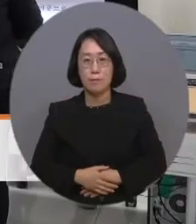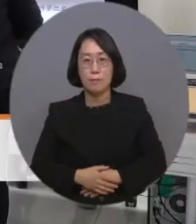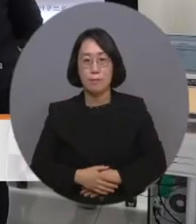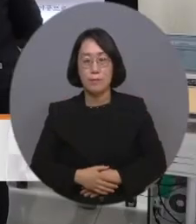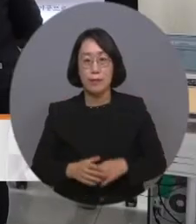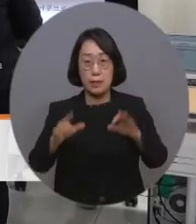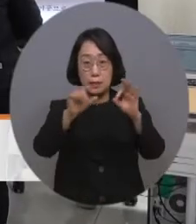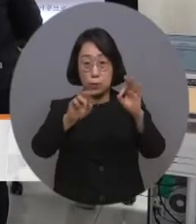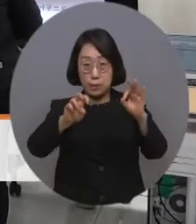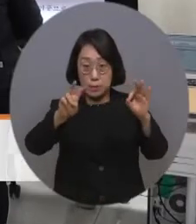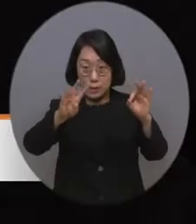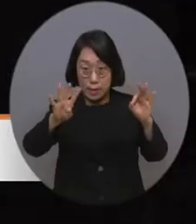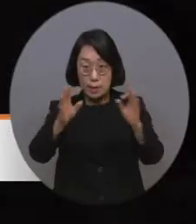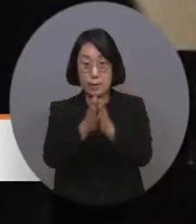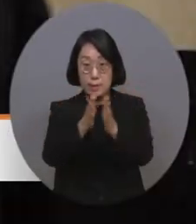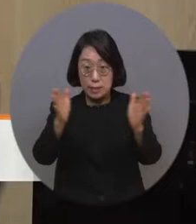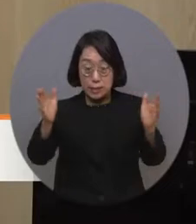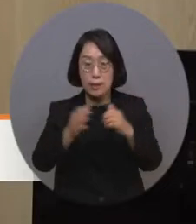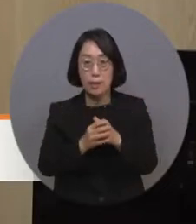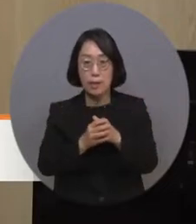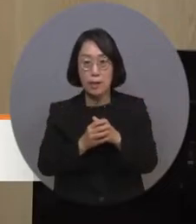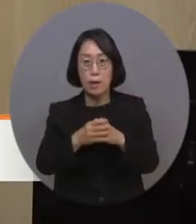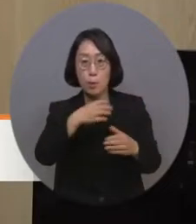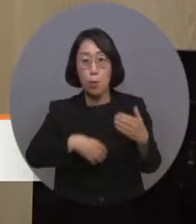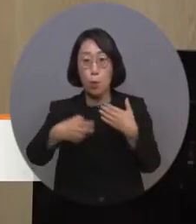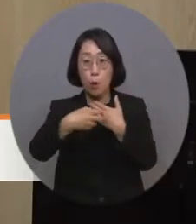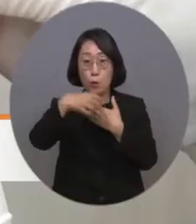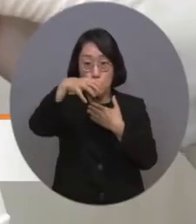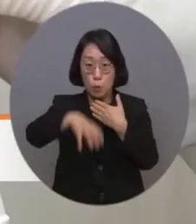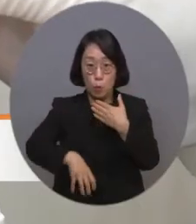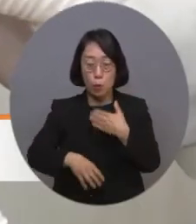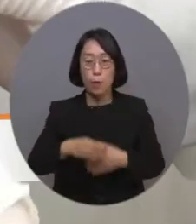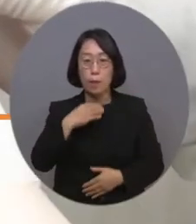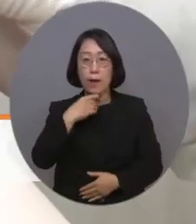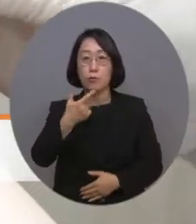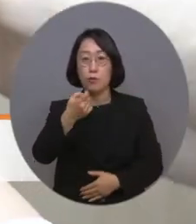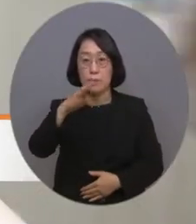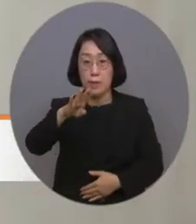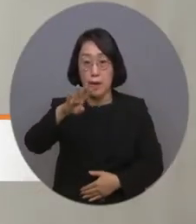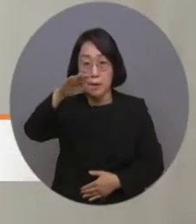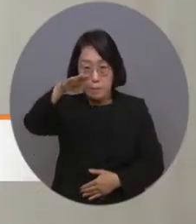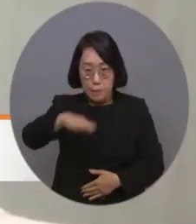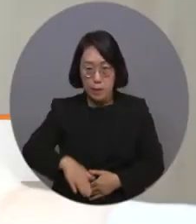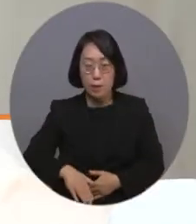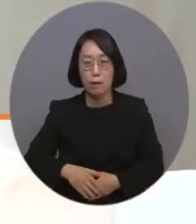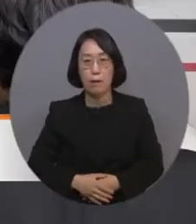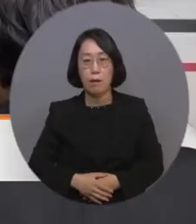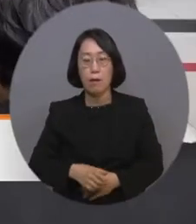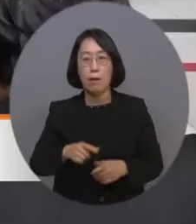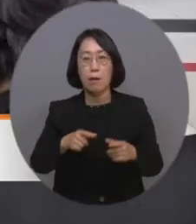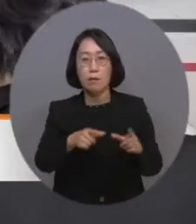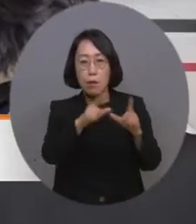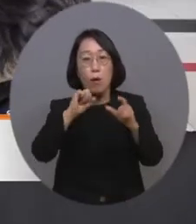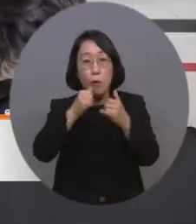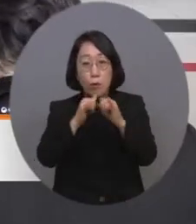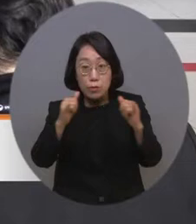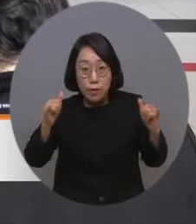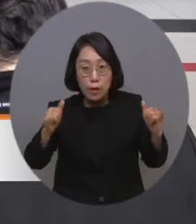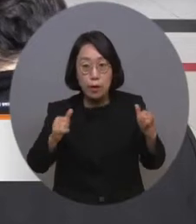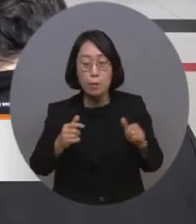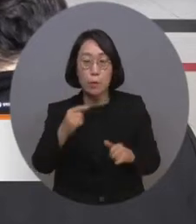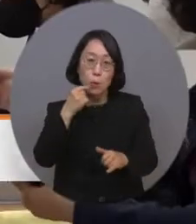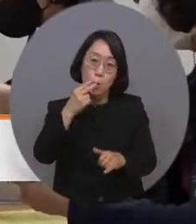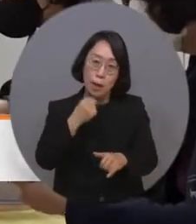원주시는 지난달 24일부터 원주시 보건소에서 만 64세 이하 취약계층 인플루엔자 무료접종을 실시하고